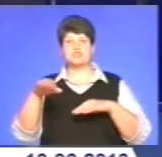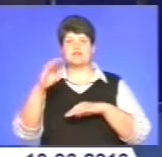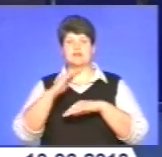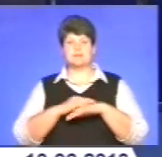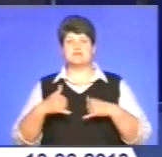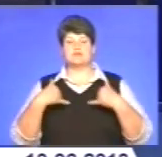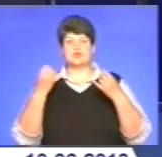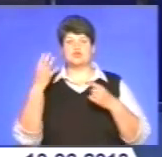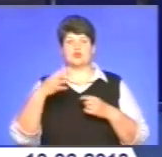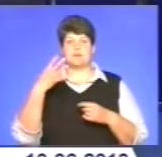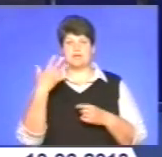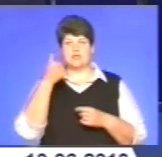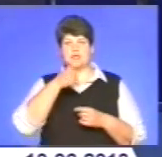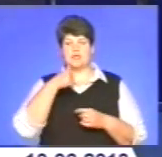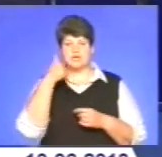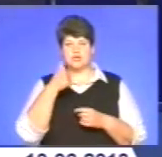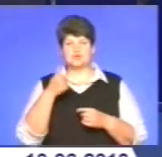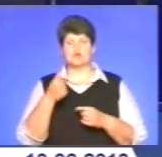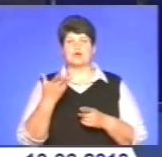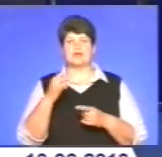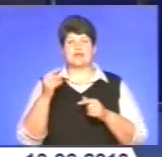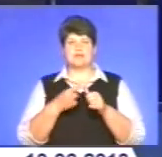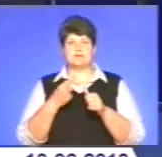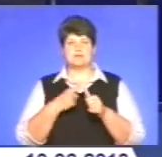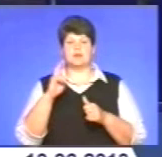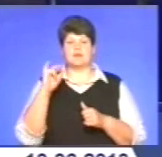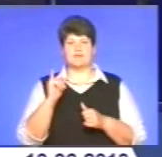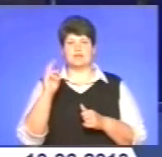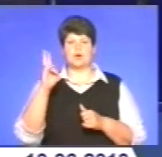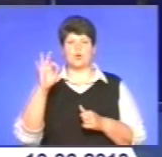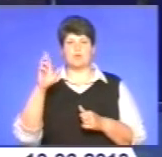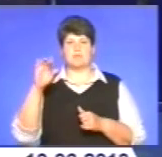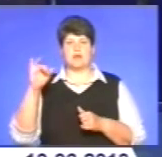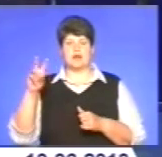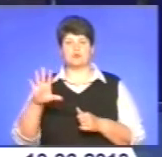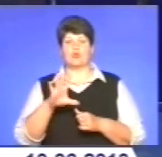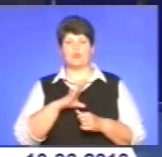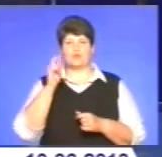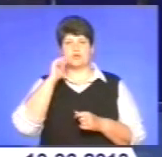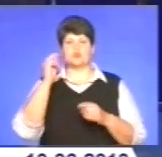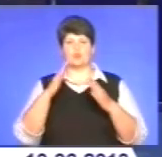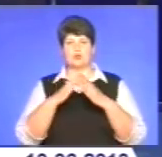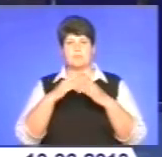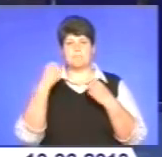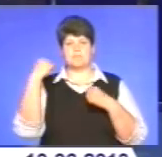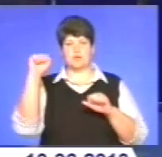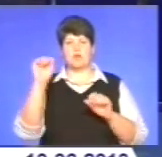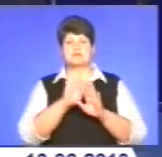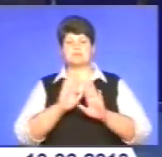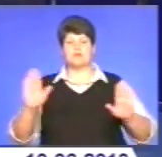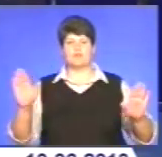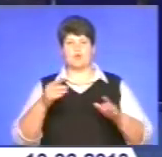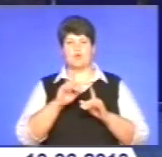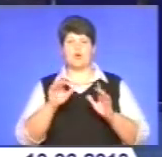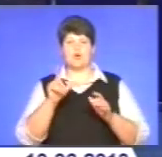присвячений 45-річчю аматорського народного хору імені Івана Кобилянського, відбувся у Українському домі «Перемога». Співом хористів